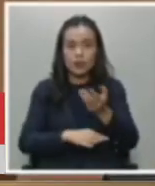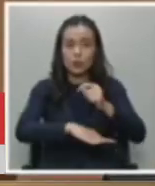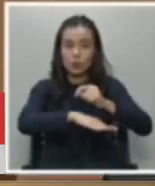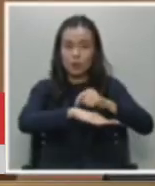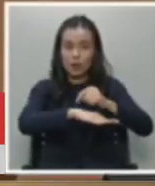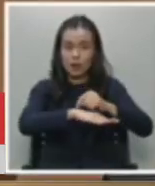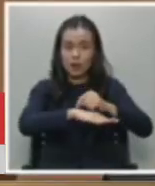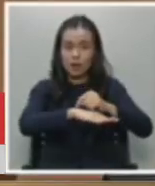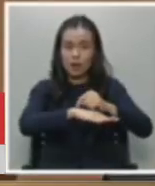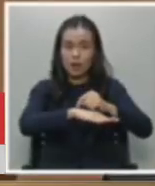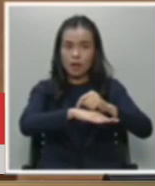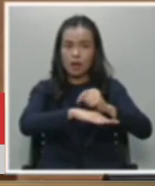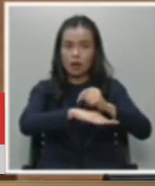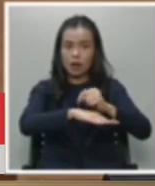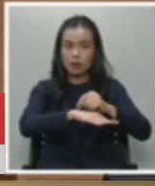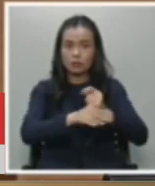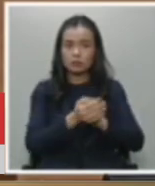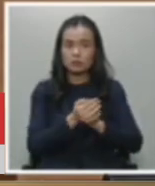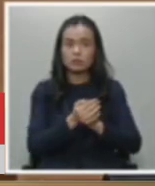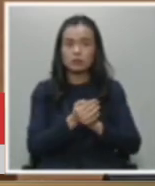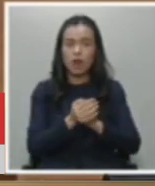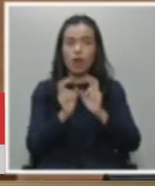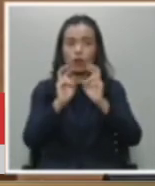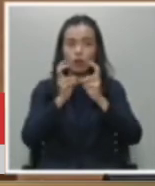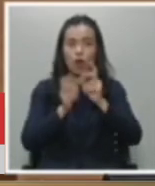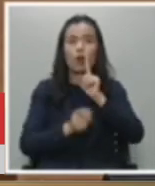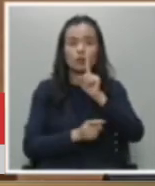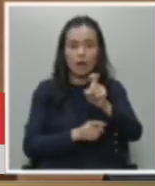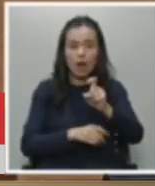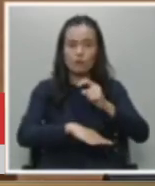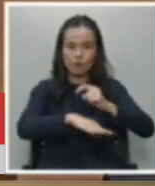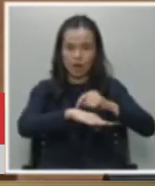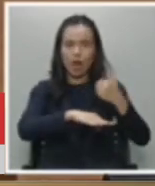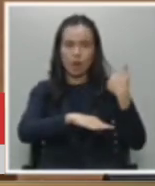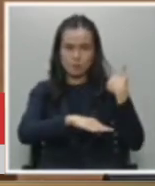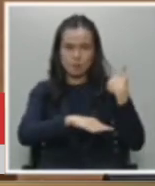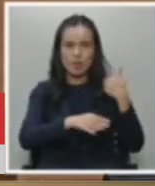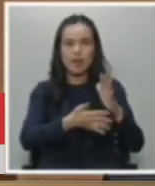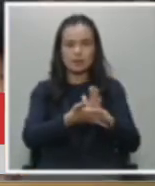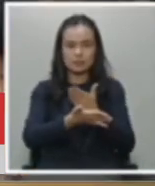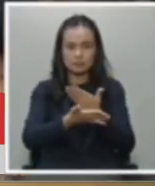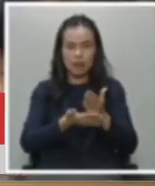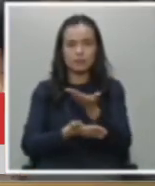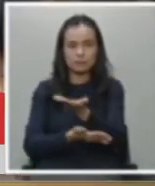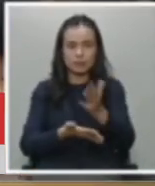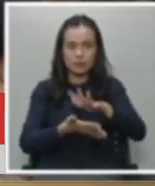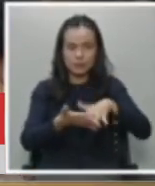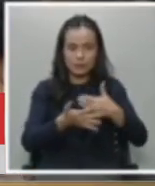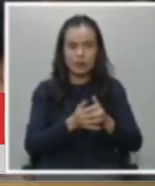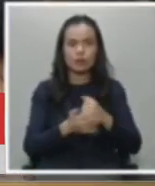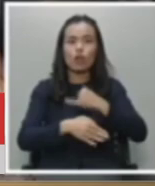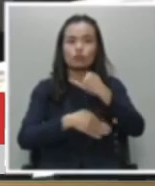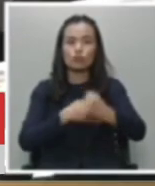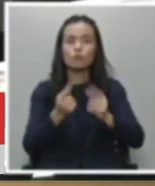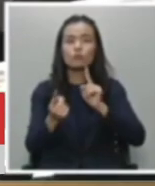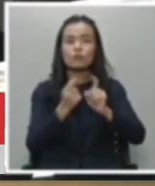แล้วครับให้กระทู้จบนะครับ ครับ ให้กระทู้จบ ครับกราบขอบคุณท่านประธานครับ จะเชิญสมาชิกเ